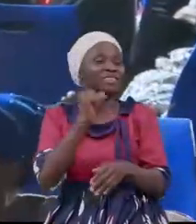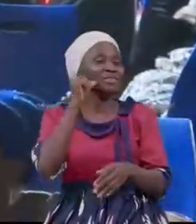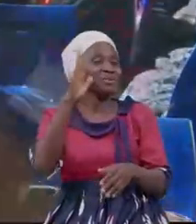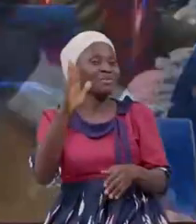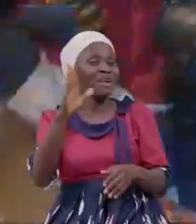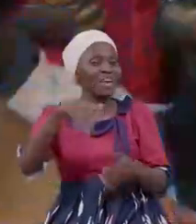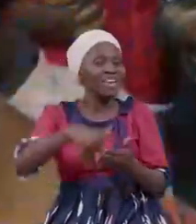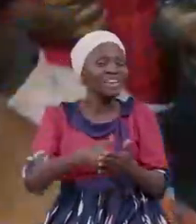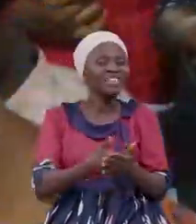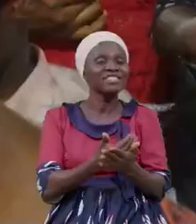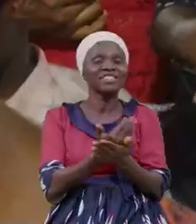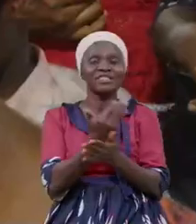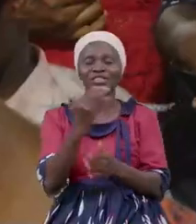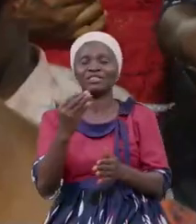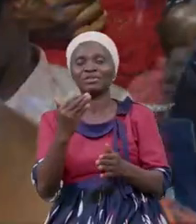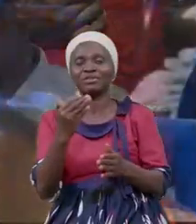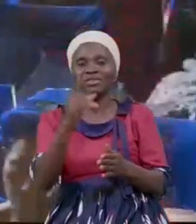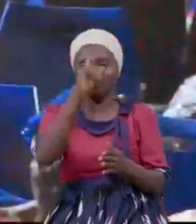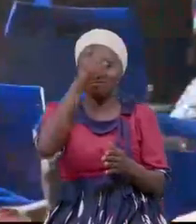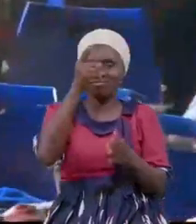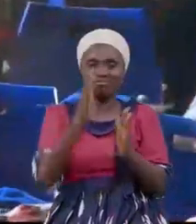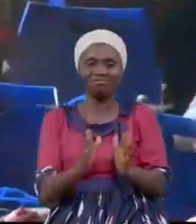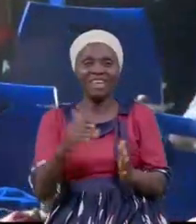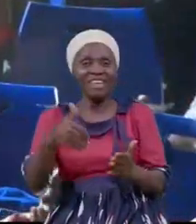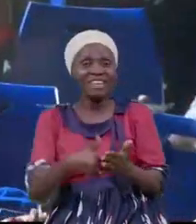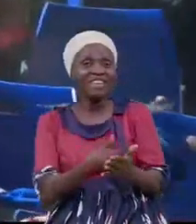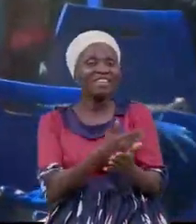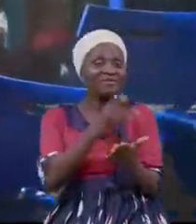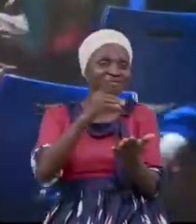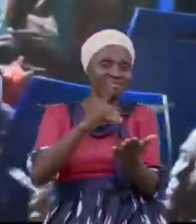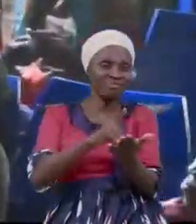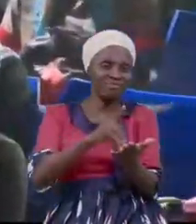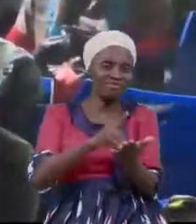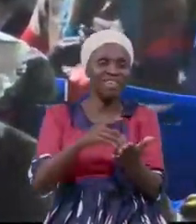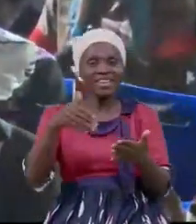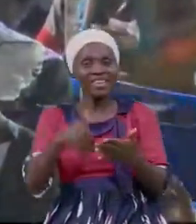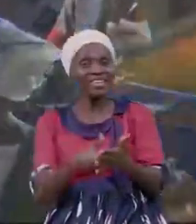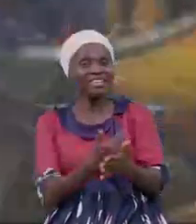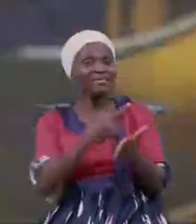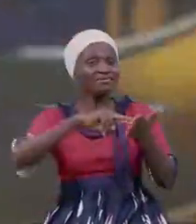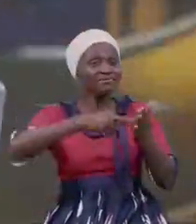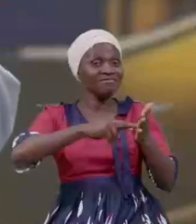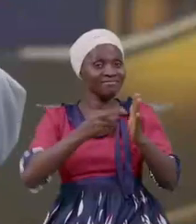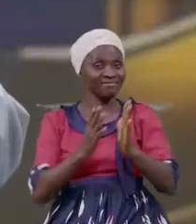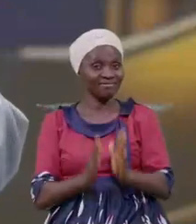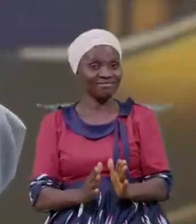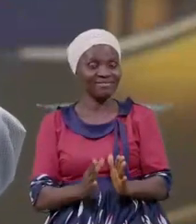ingééreuse une nouvelle technocrate une nouvelle docteur une nouvelle